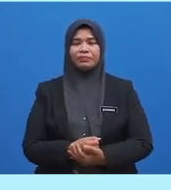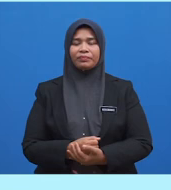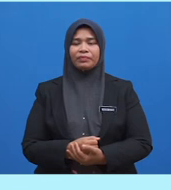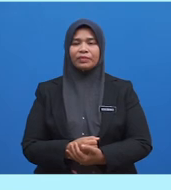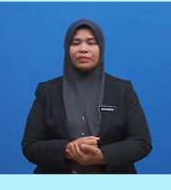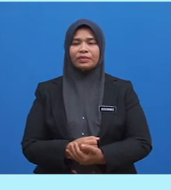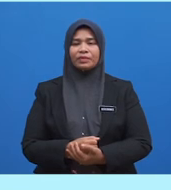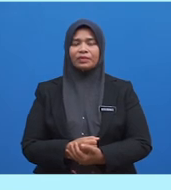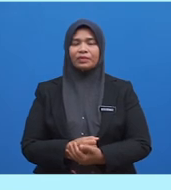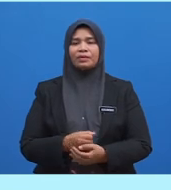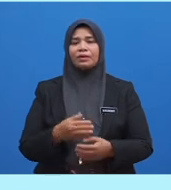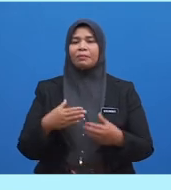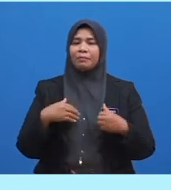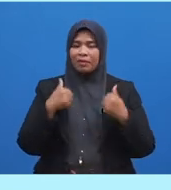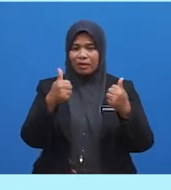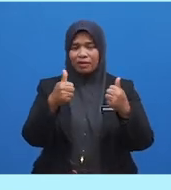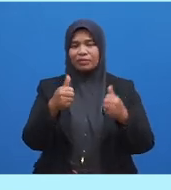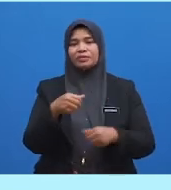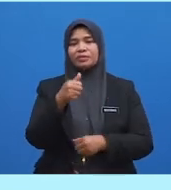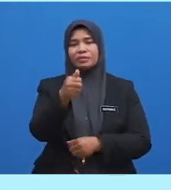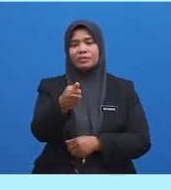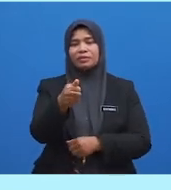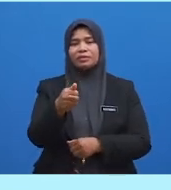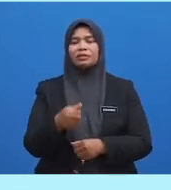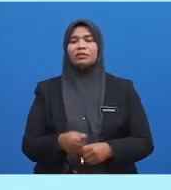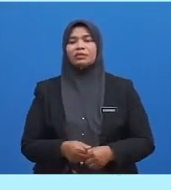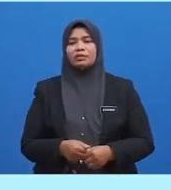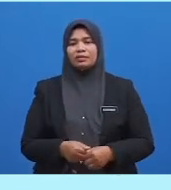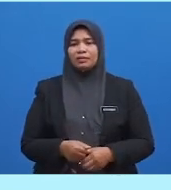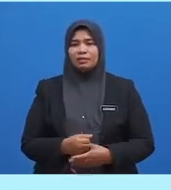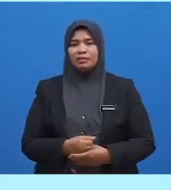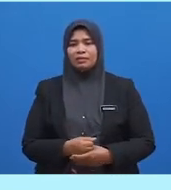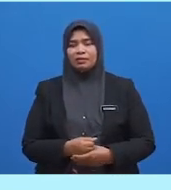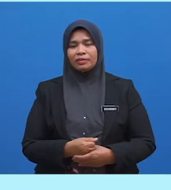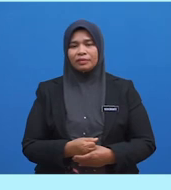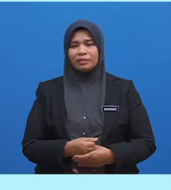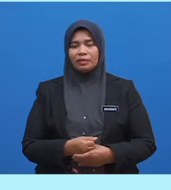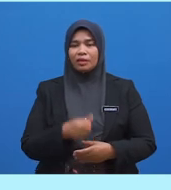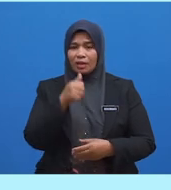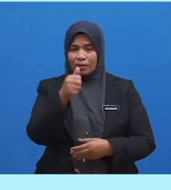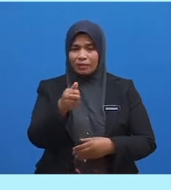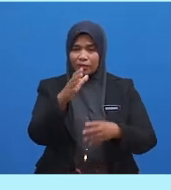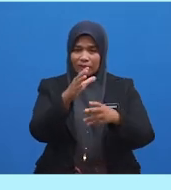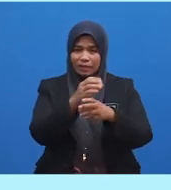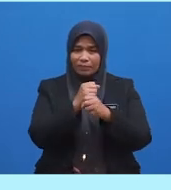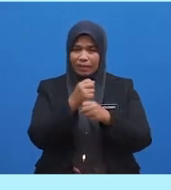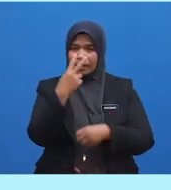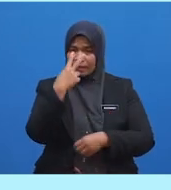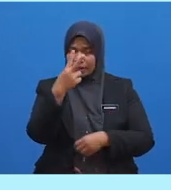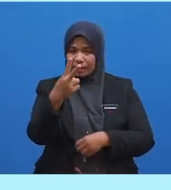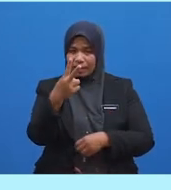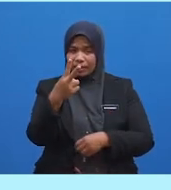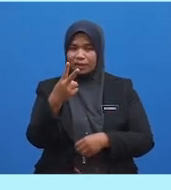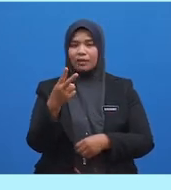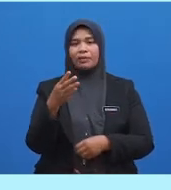Wah hebatnya kamu tajamnya mata kamu kamu dapat melihat